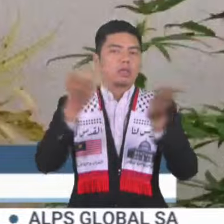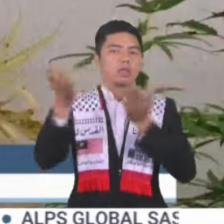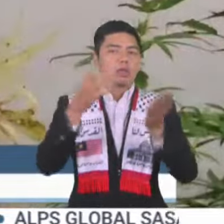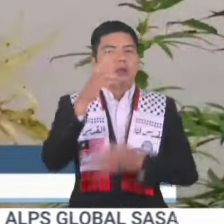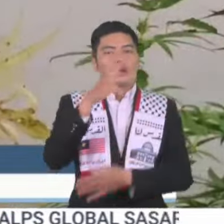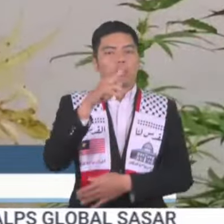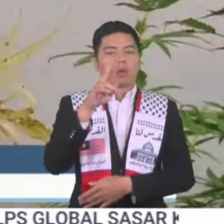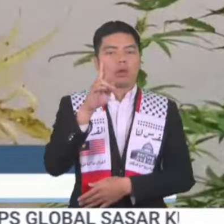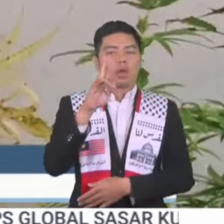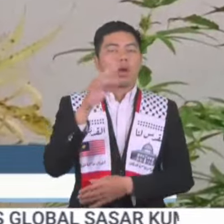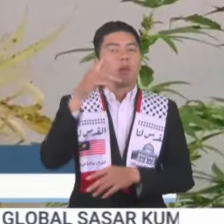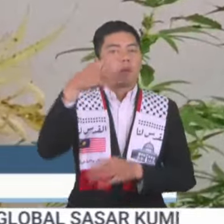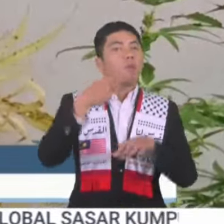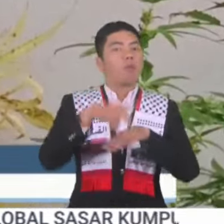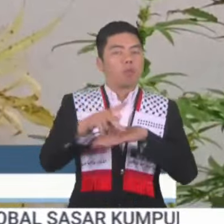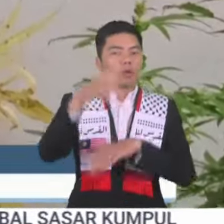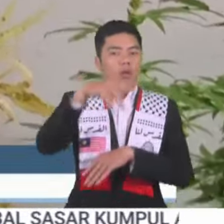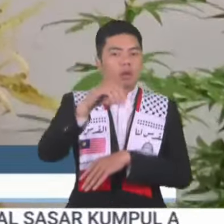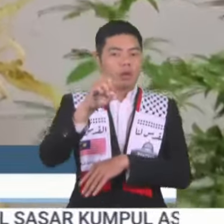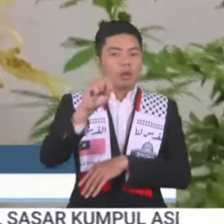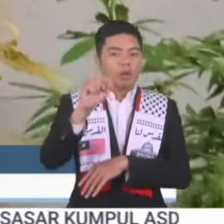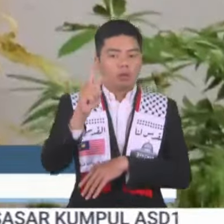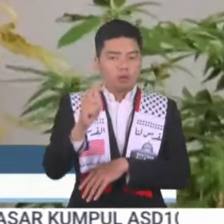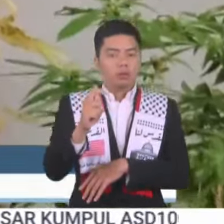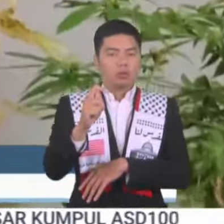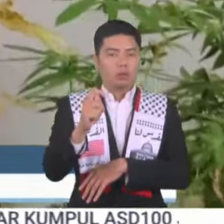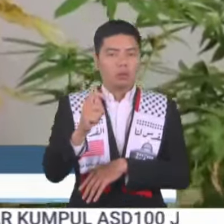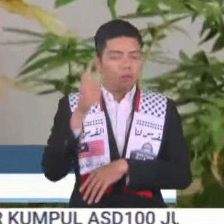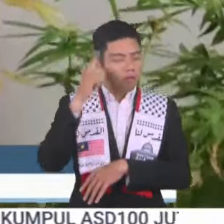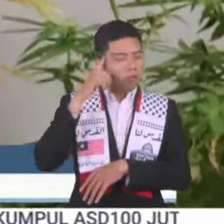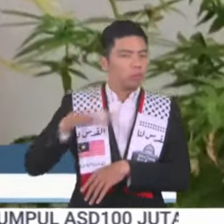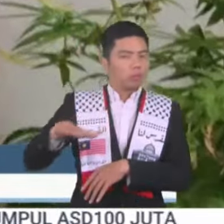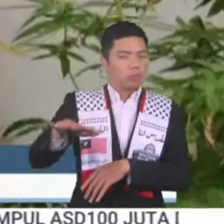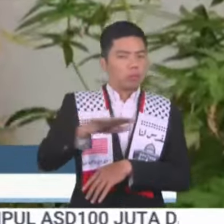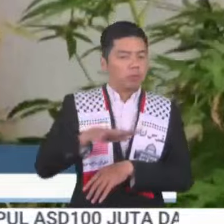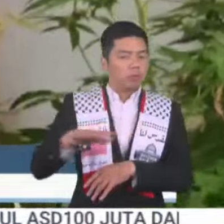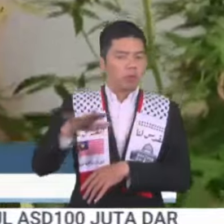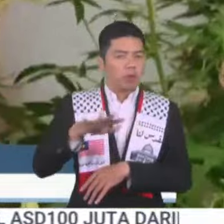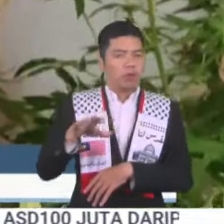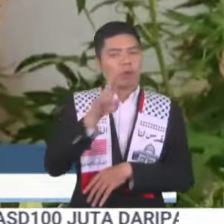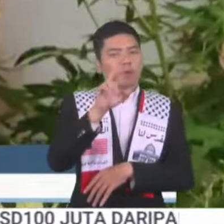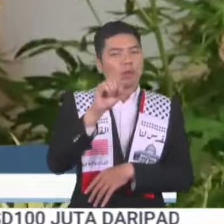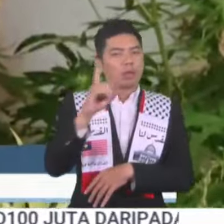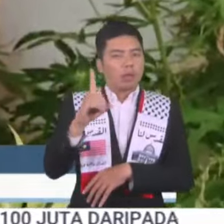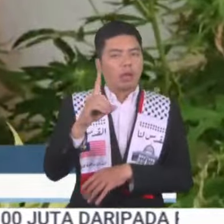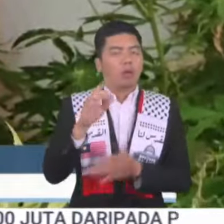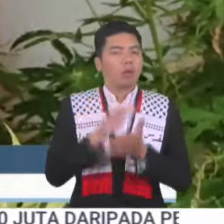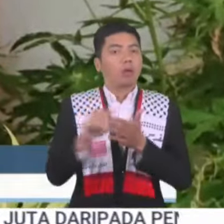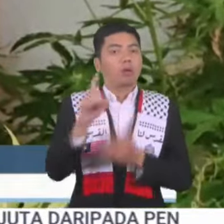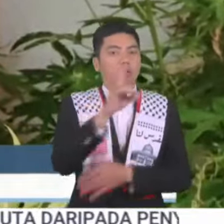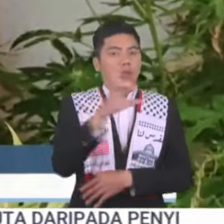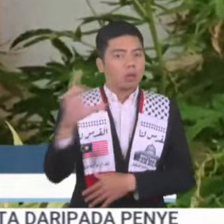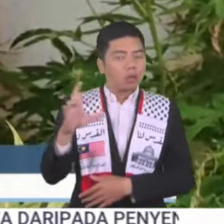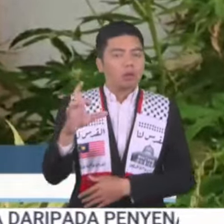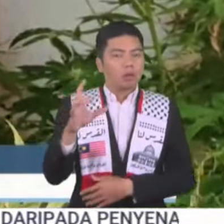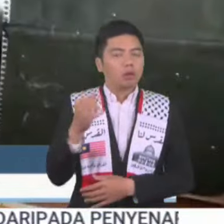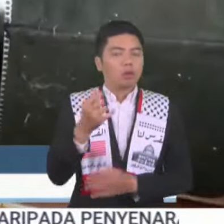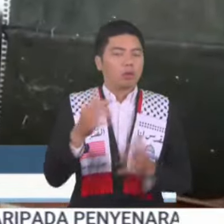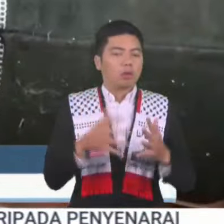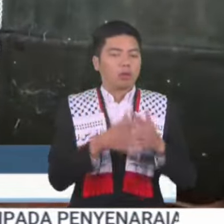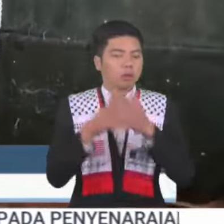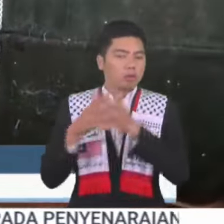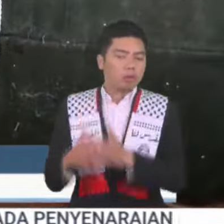kurier. Harga sepeker biji ganja dianggarkan bernilai USD 100 USD ya. Satu